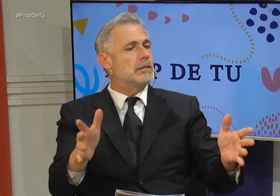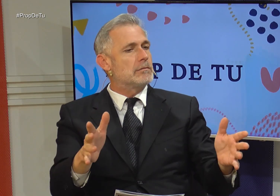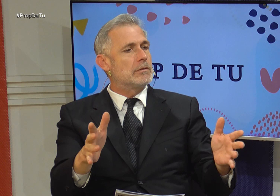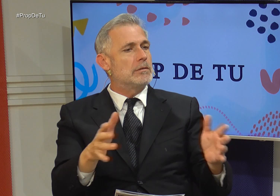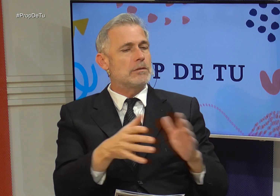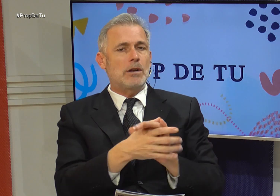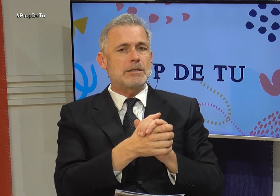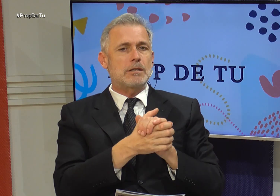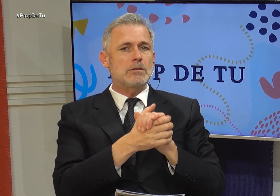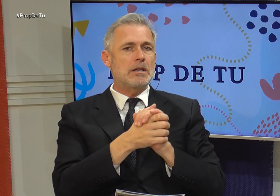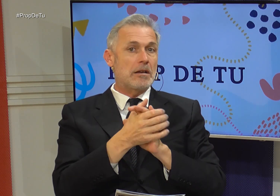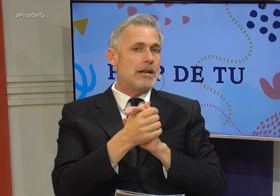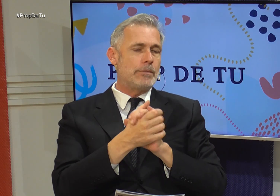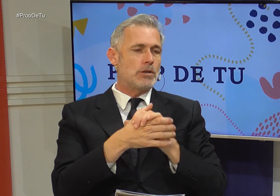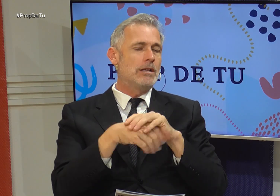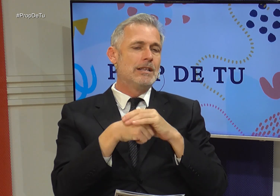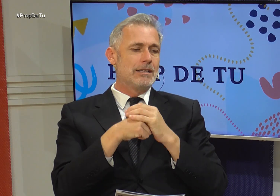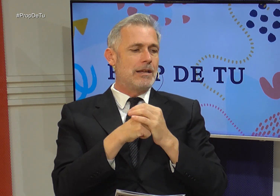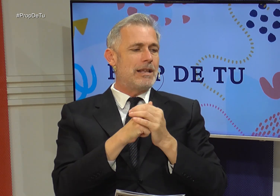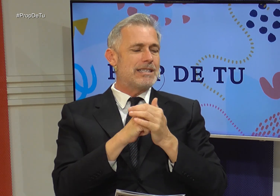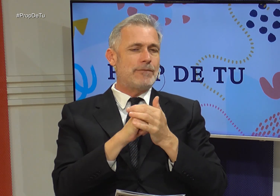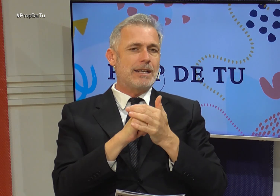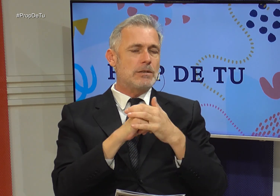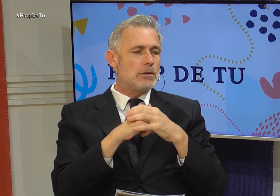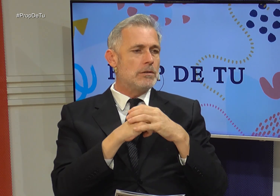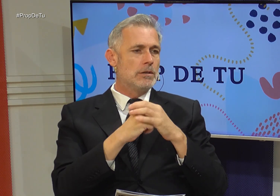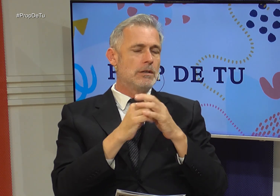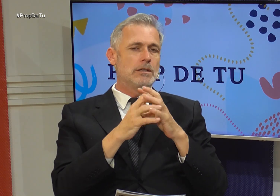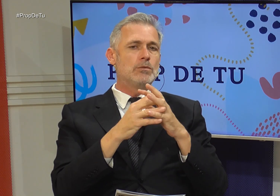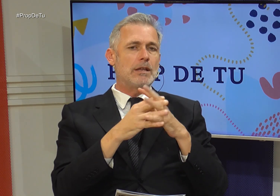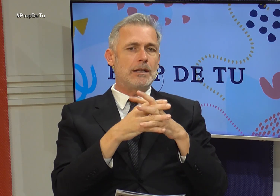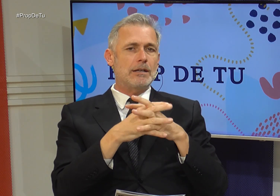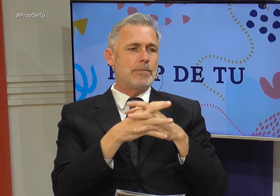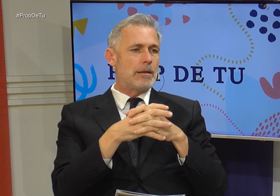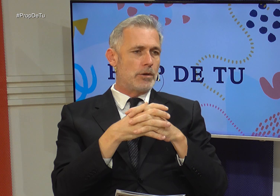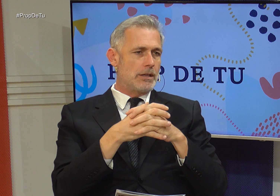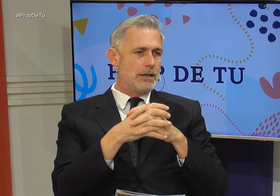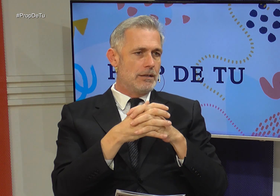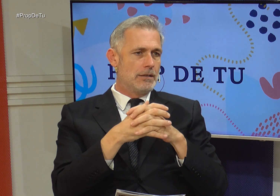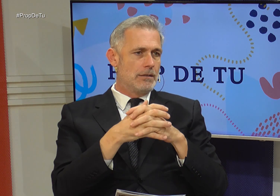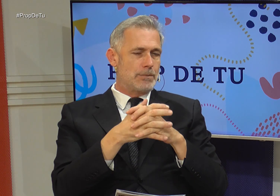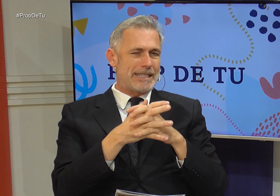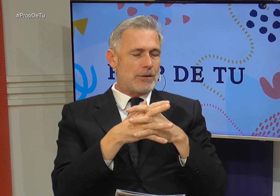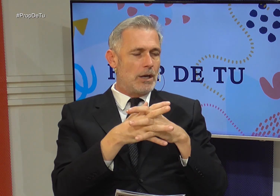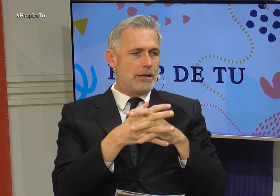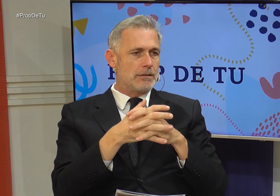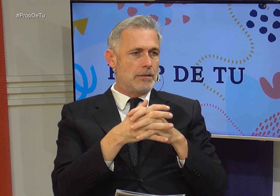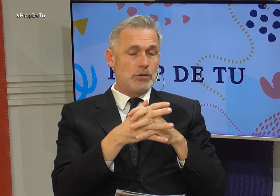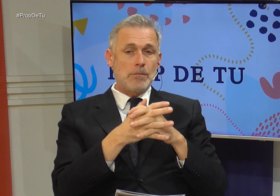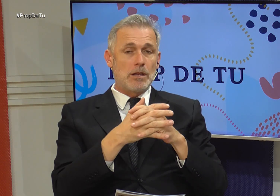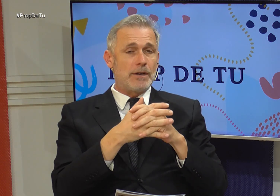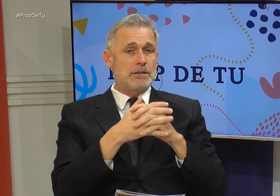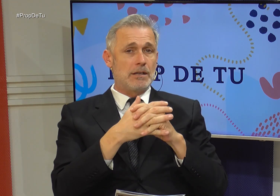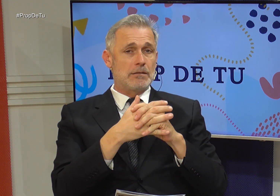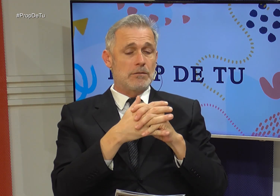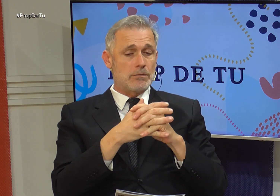no vaig. No? Dóna la sensació de que, clar, per això hi ha una desafecció ciutadana cap a la política espectacular. A mi em